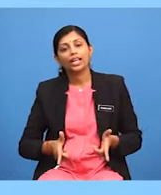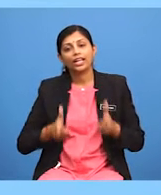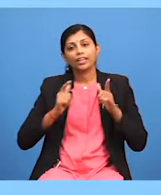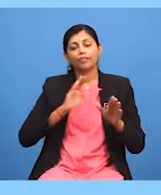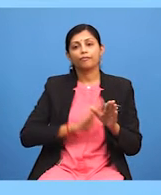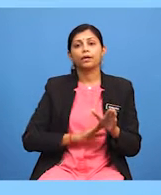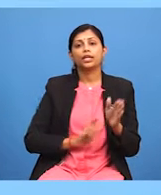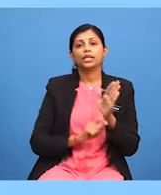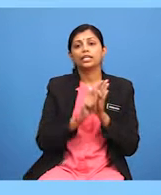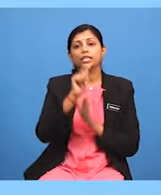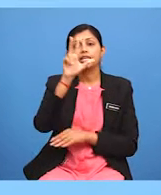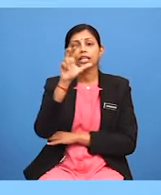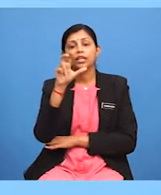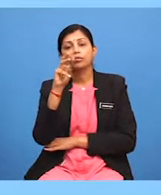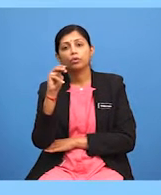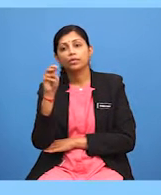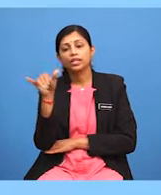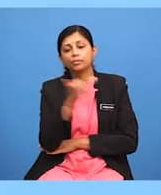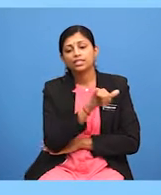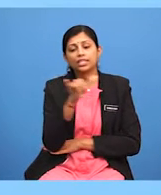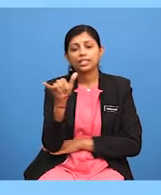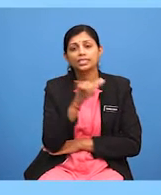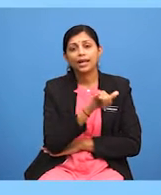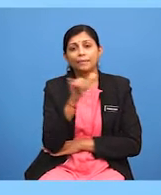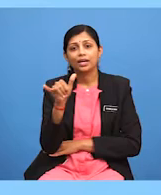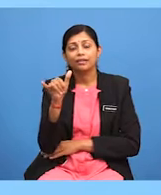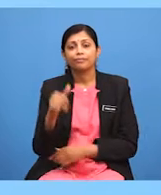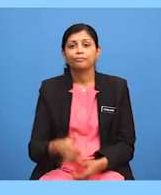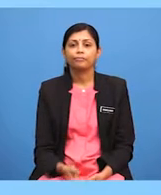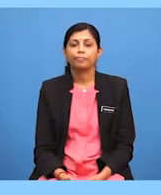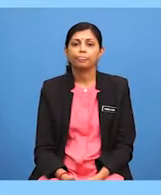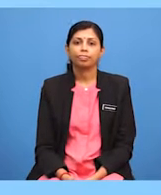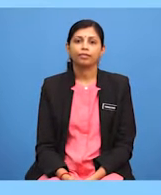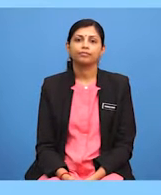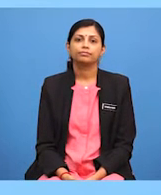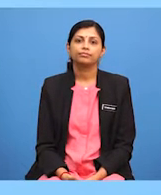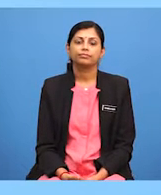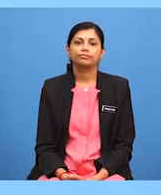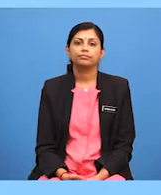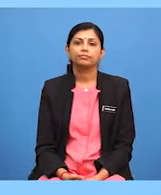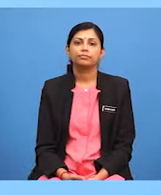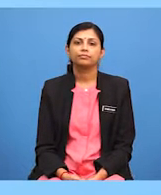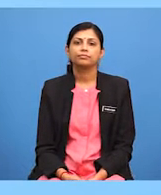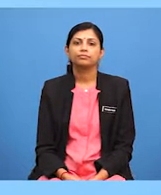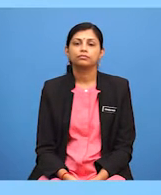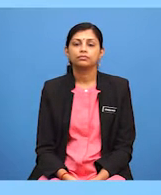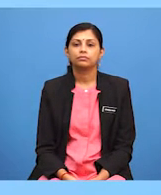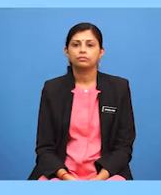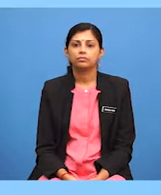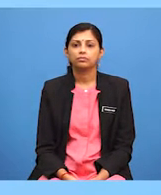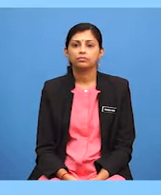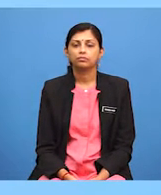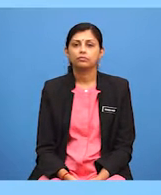ketinggian 30 meter. Maka, kerja yang dilakukan oleh lift